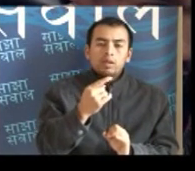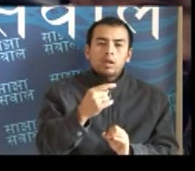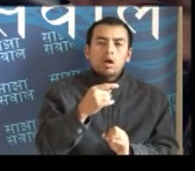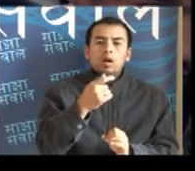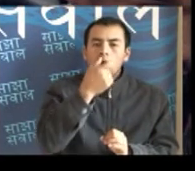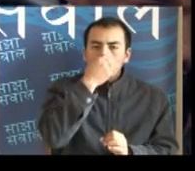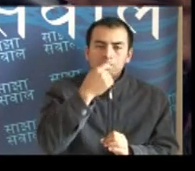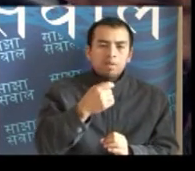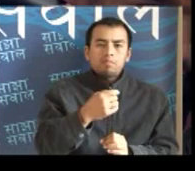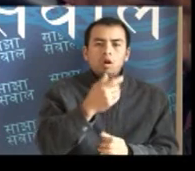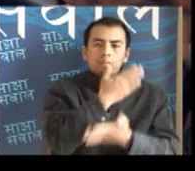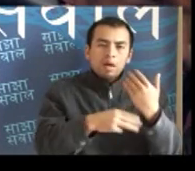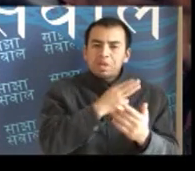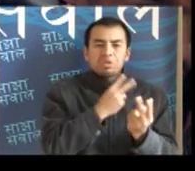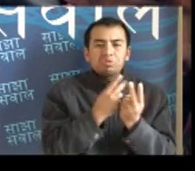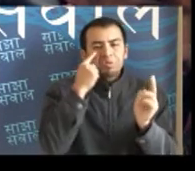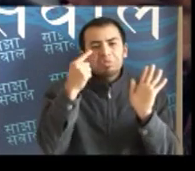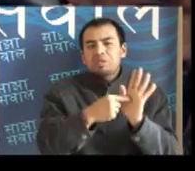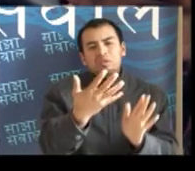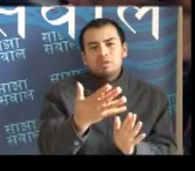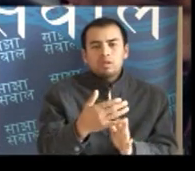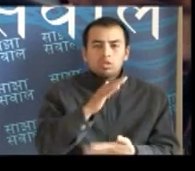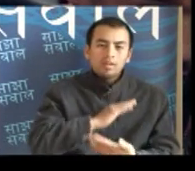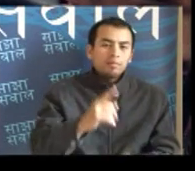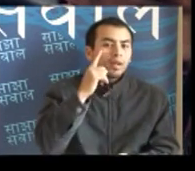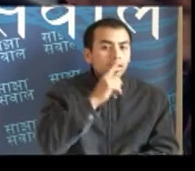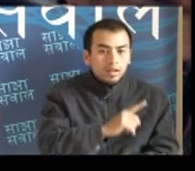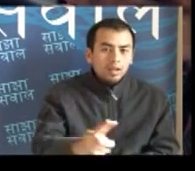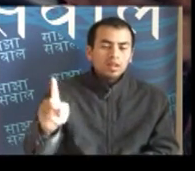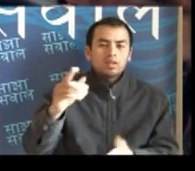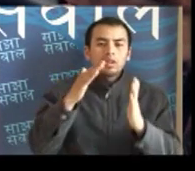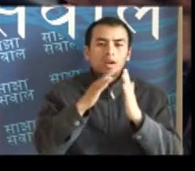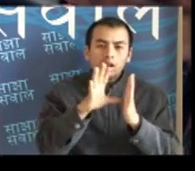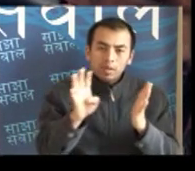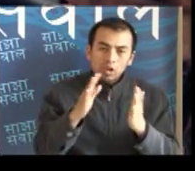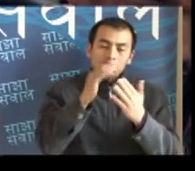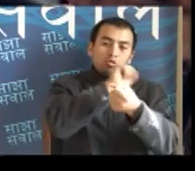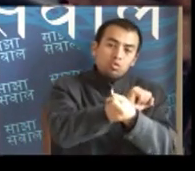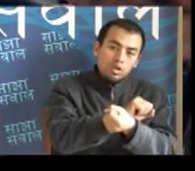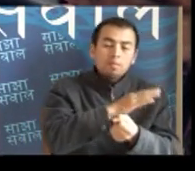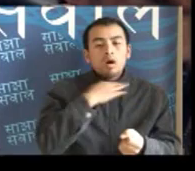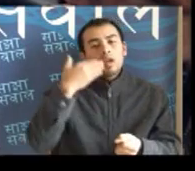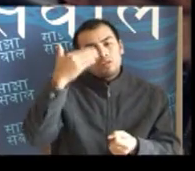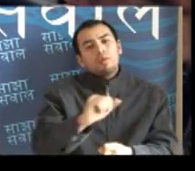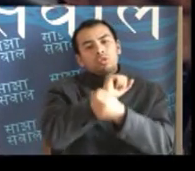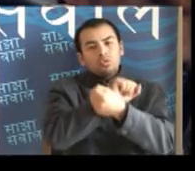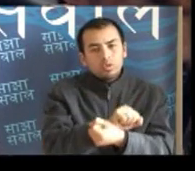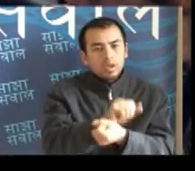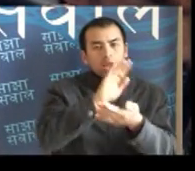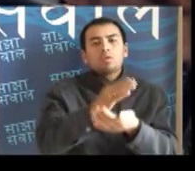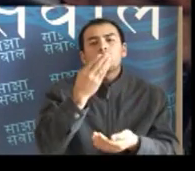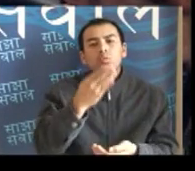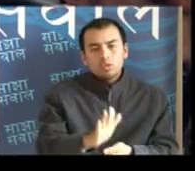मानवको रूपमै हेरिँदैन, र घर जन्मेदेखि उसले चाहिँ घरबाट अनि घरमा थुनिएर चाहिँ मरुन्जीसम्म घरमा थुनिएको